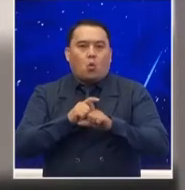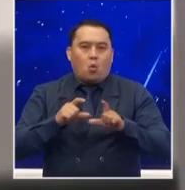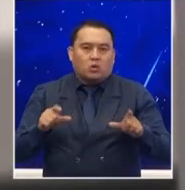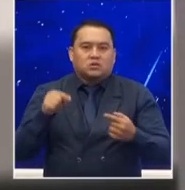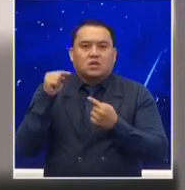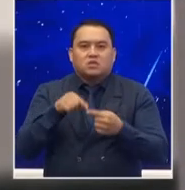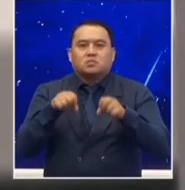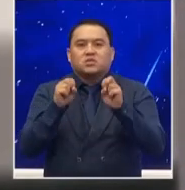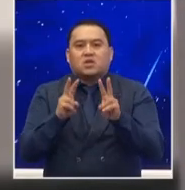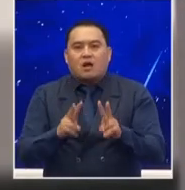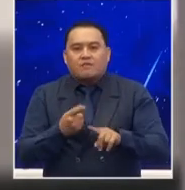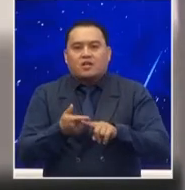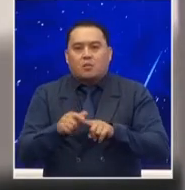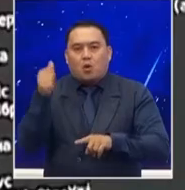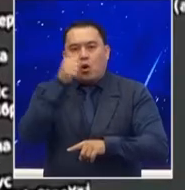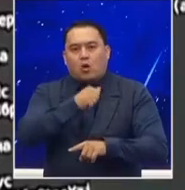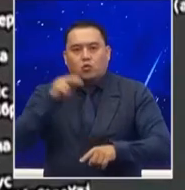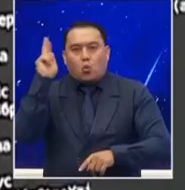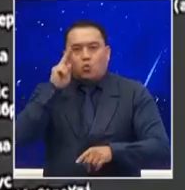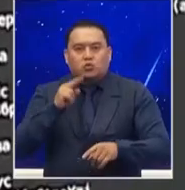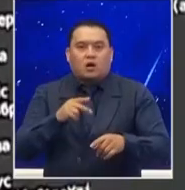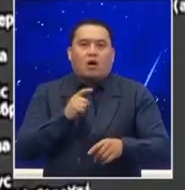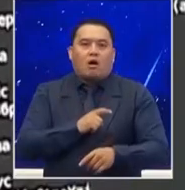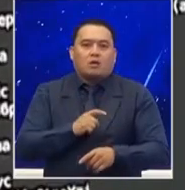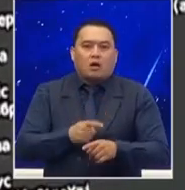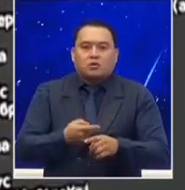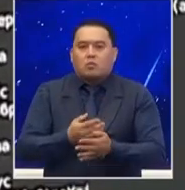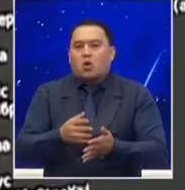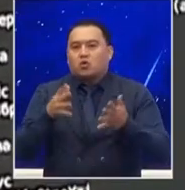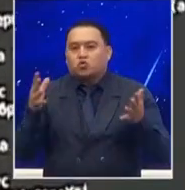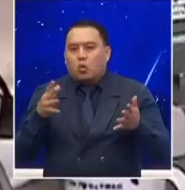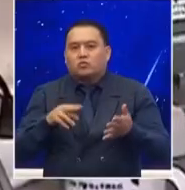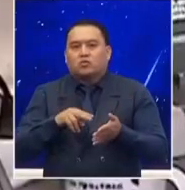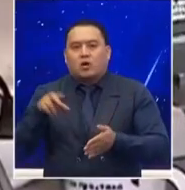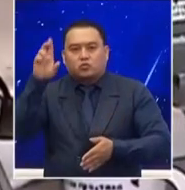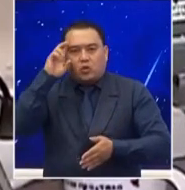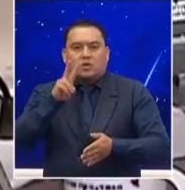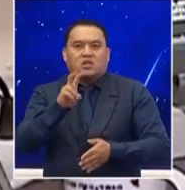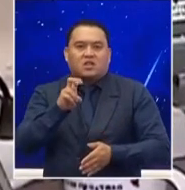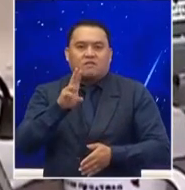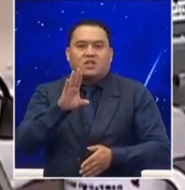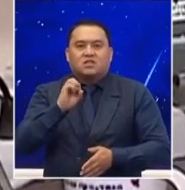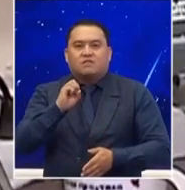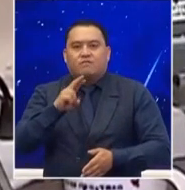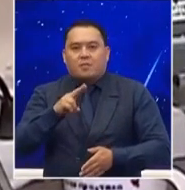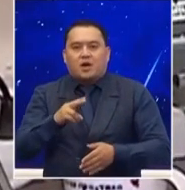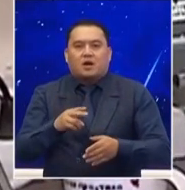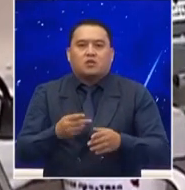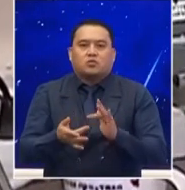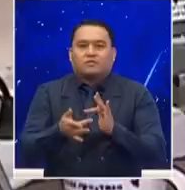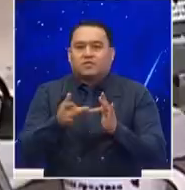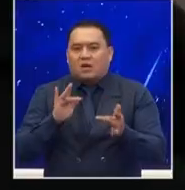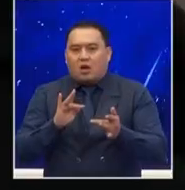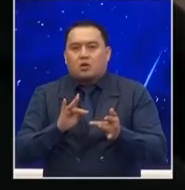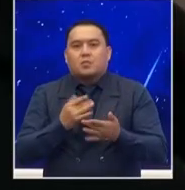По словам специалистов, в этом году учения носят масштабный характер. Всего в стране планируют проверить 200